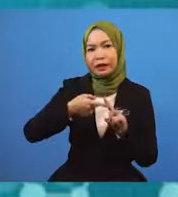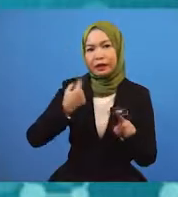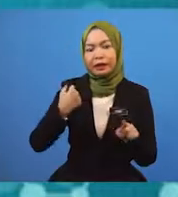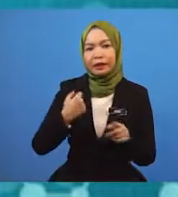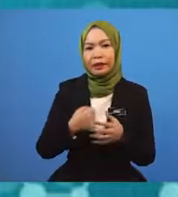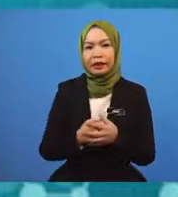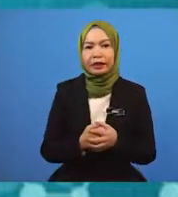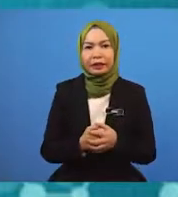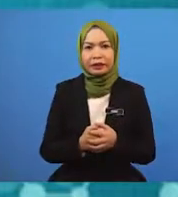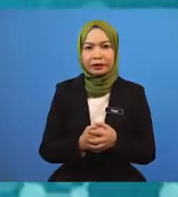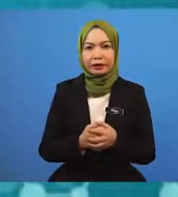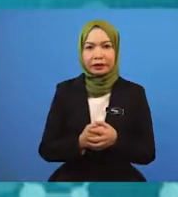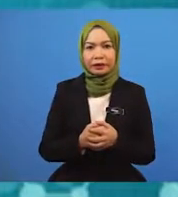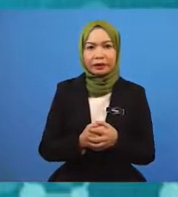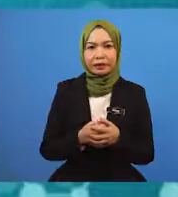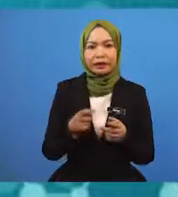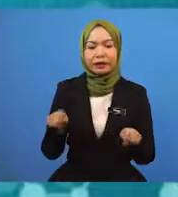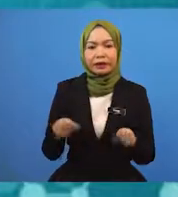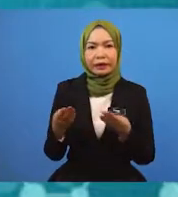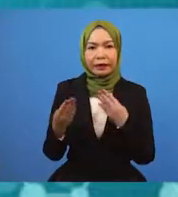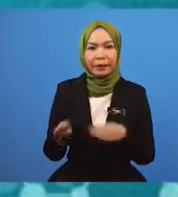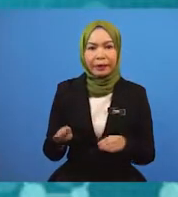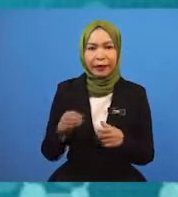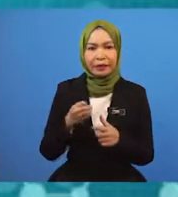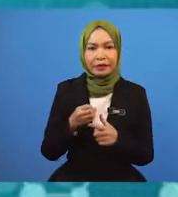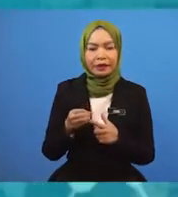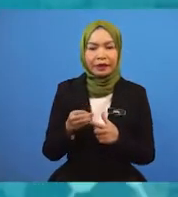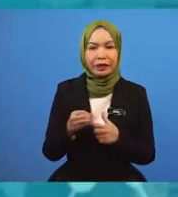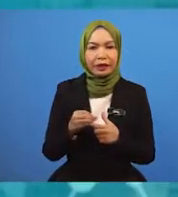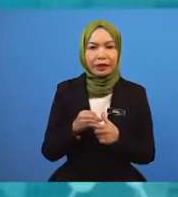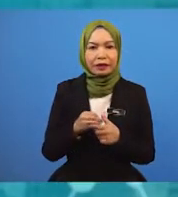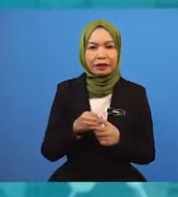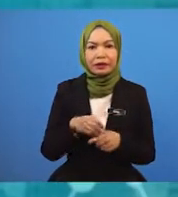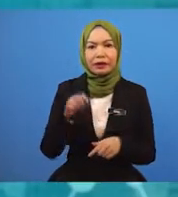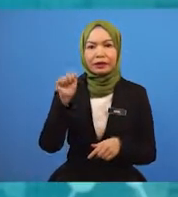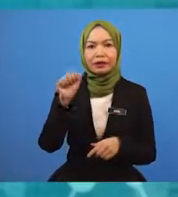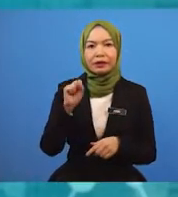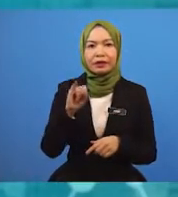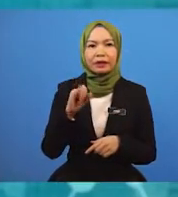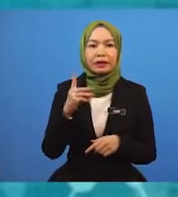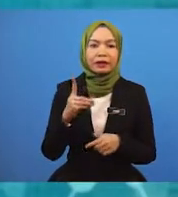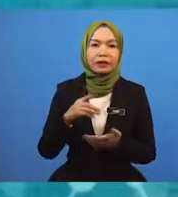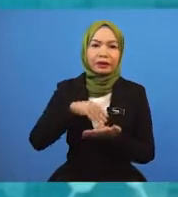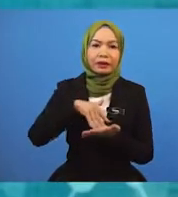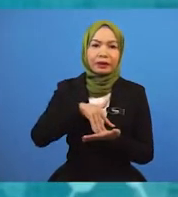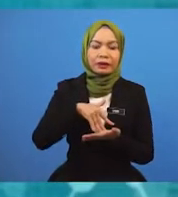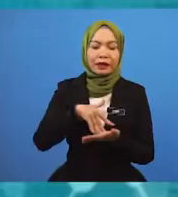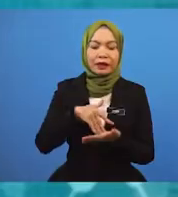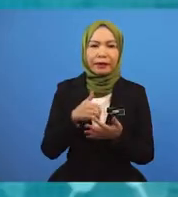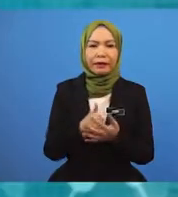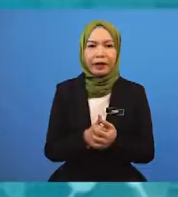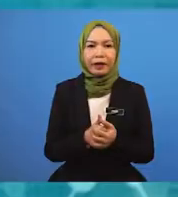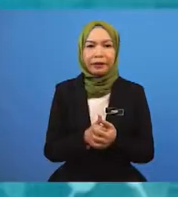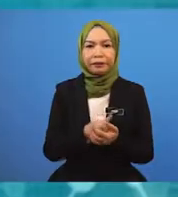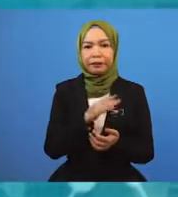antara alkali kuat dan asid lemah. Hal ini kerana asid